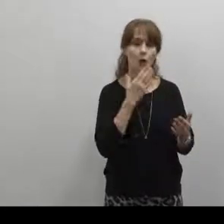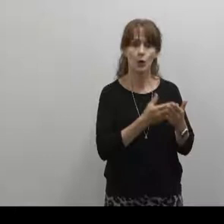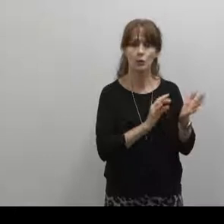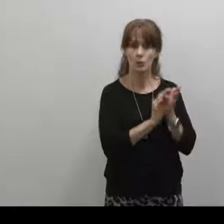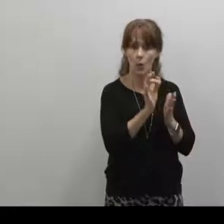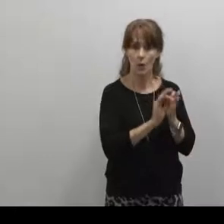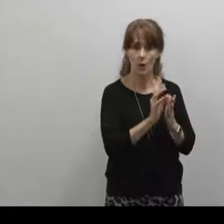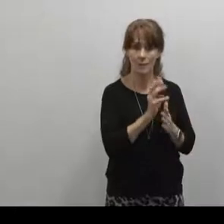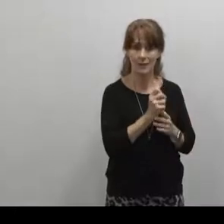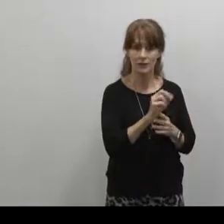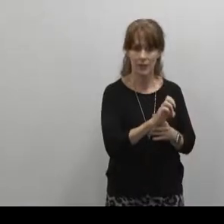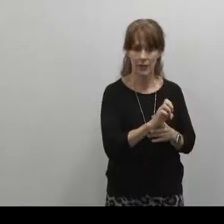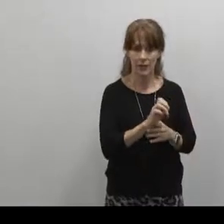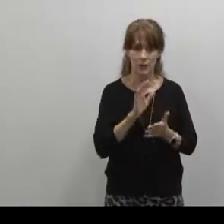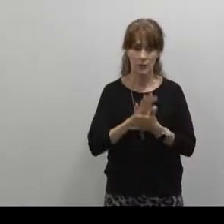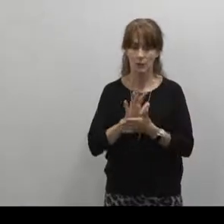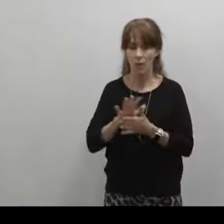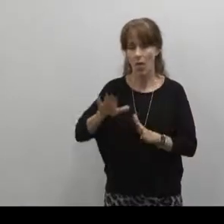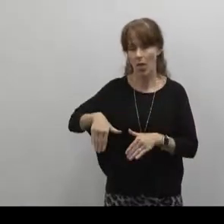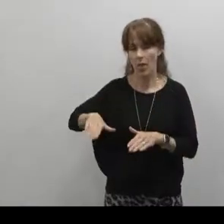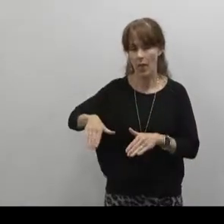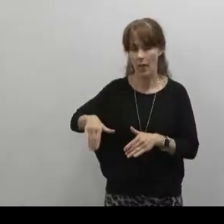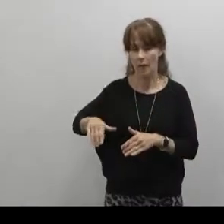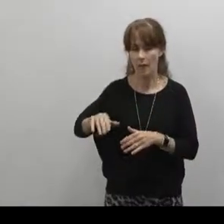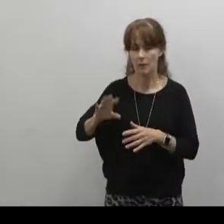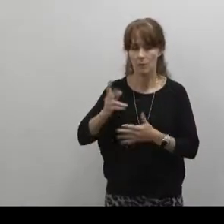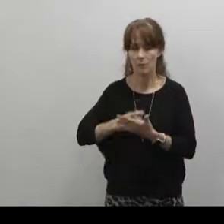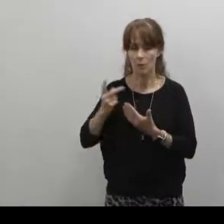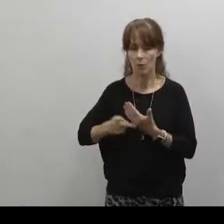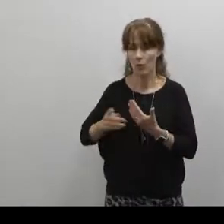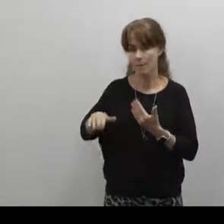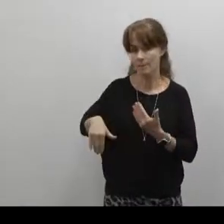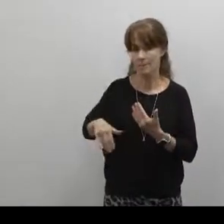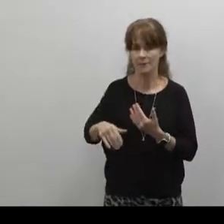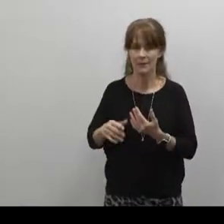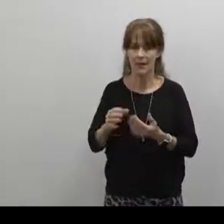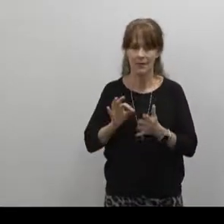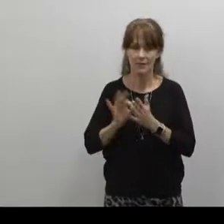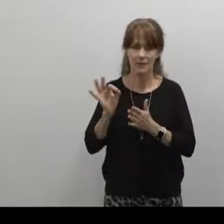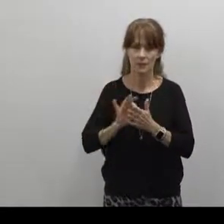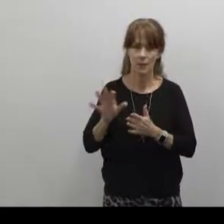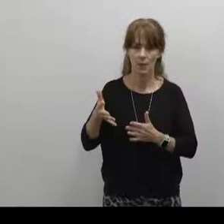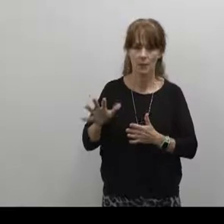thầm ấy chẳng bộ ý nâng kìa đây thả electron đẹp á ná rồi mùi có hệ kê hạ thầm bò bà nâ